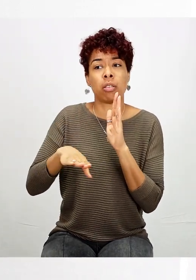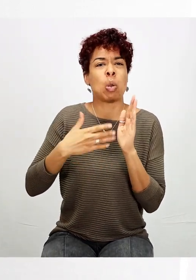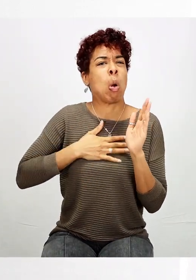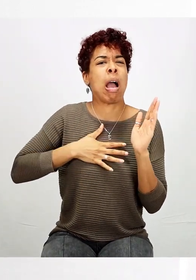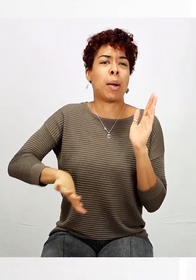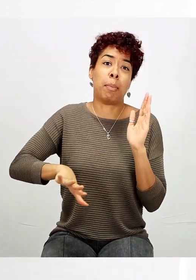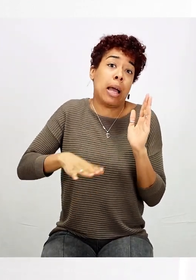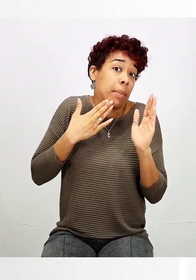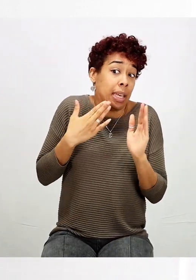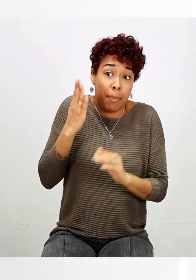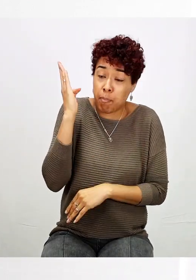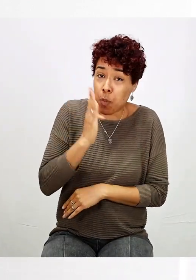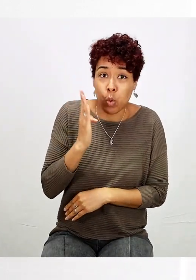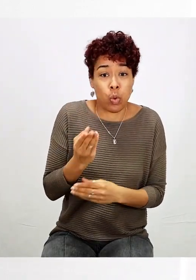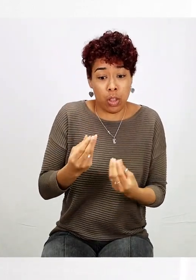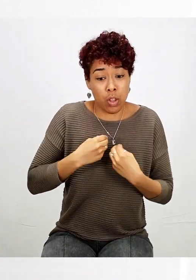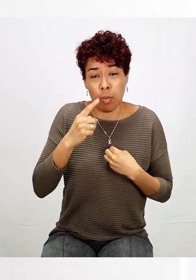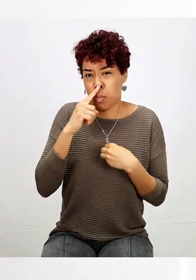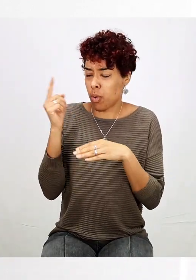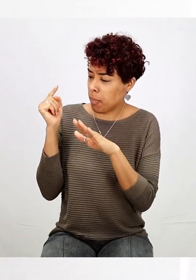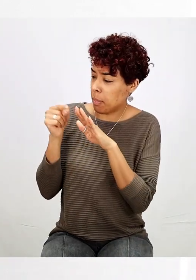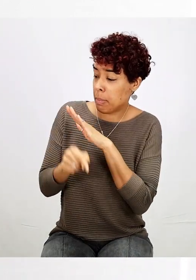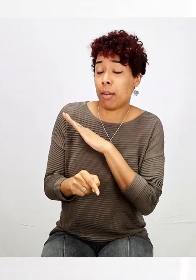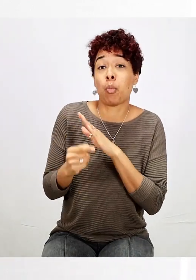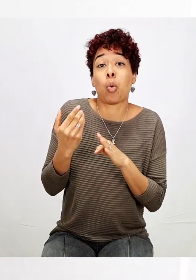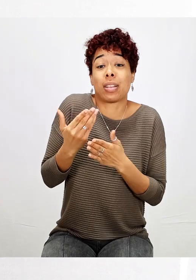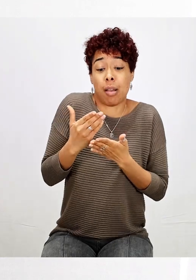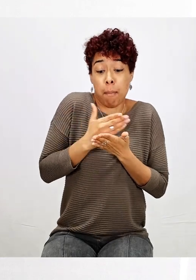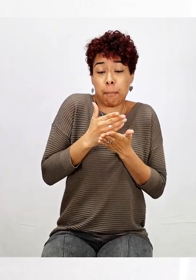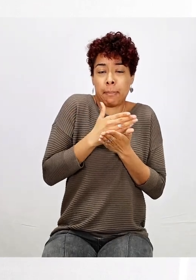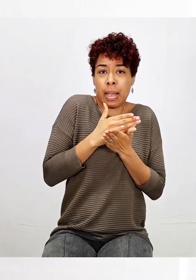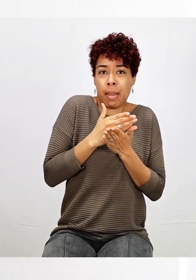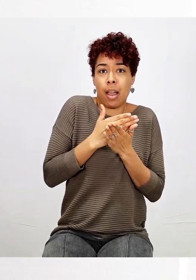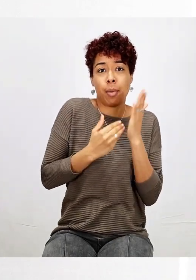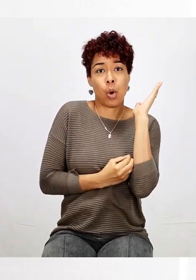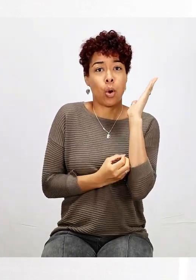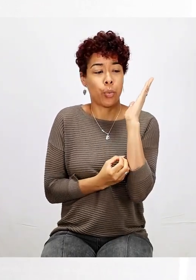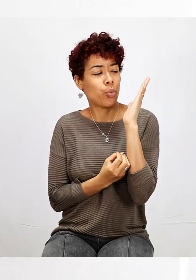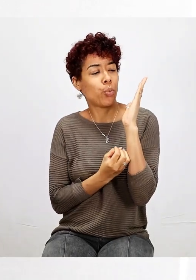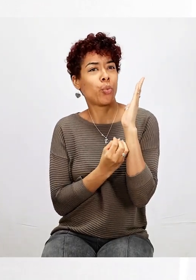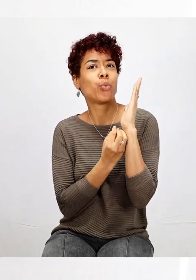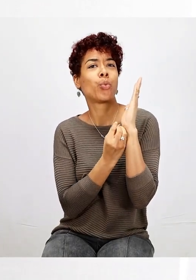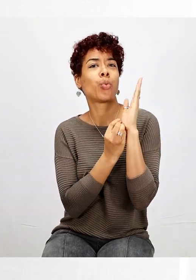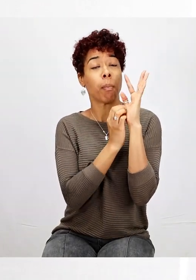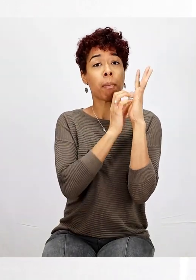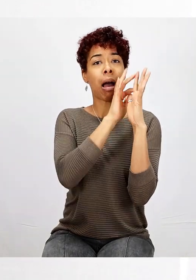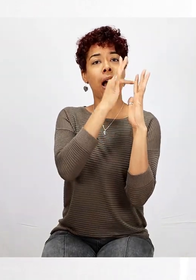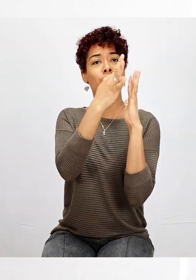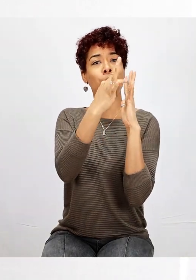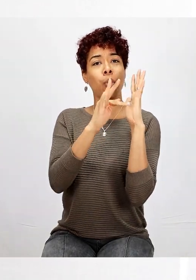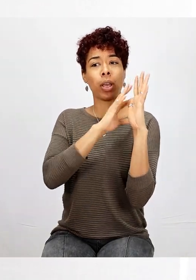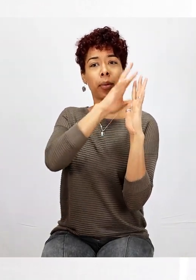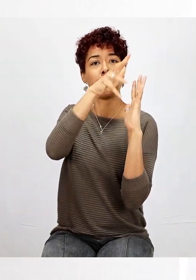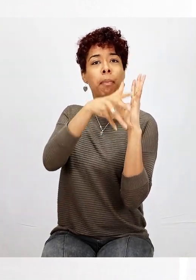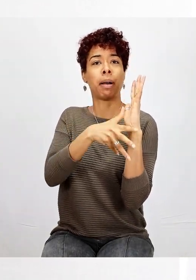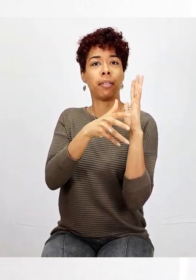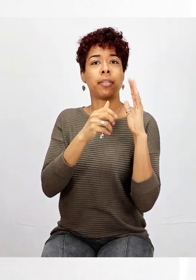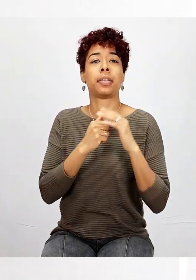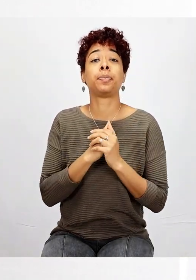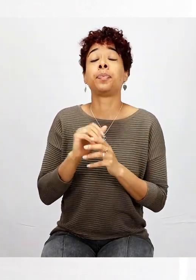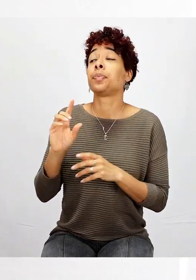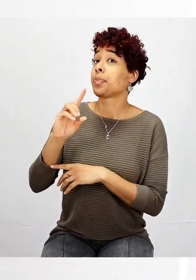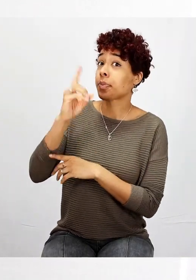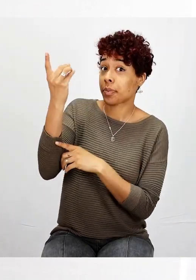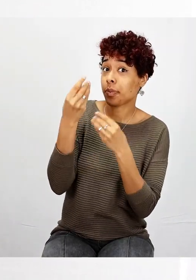qu'on puisse aller plus loin. Pourquoi ? Parce que l'automne prépare l'arbre pour qu'il puisse reproduire du fruit après l'hiver. Donc en fait, eh bien, Dieu est en train de